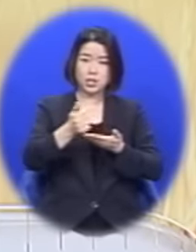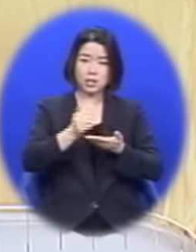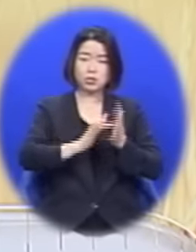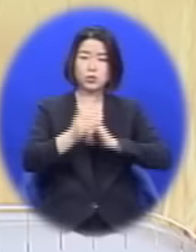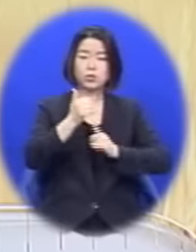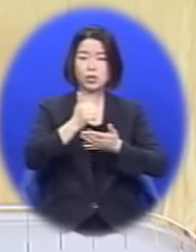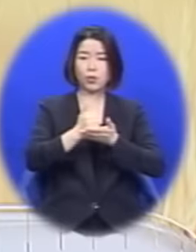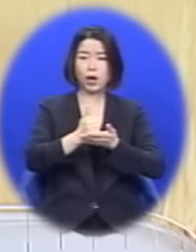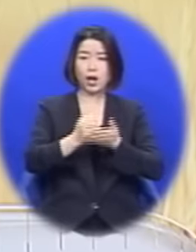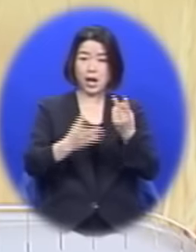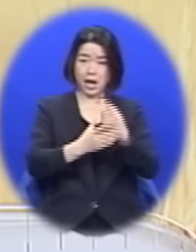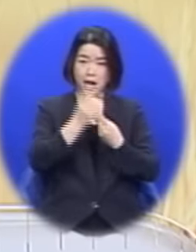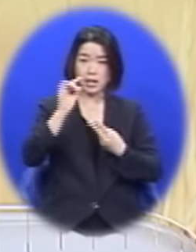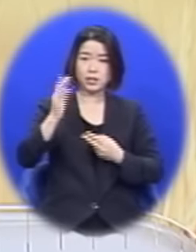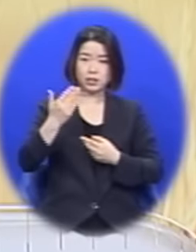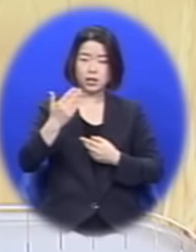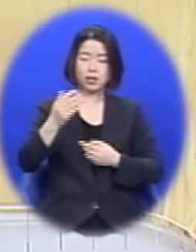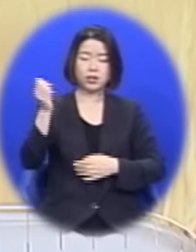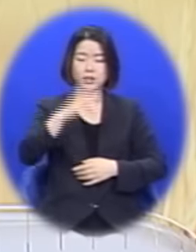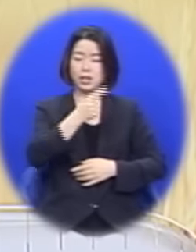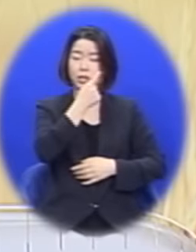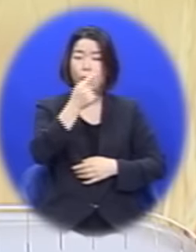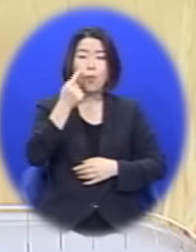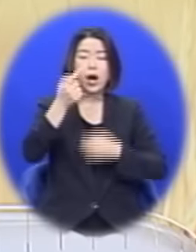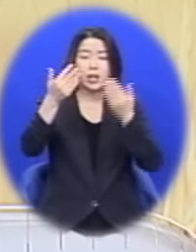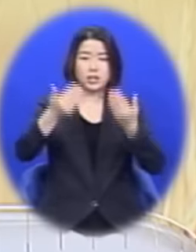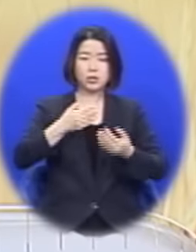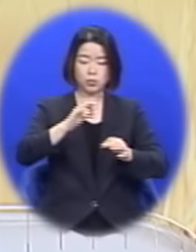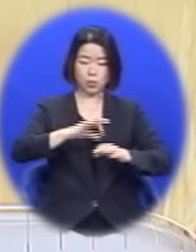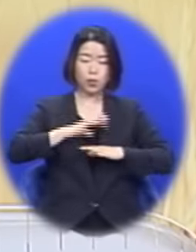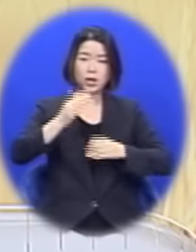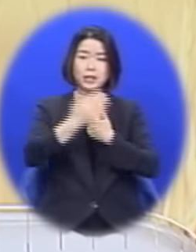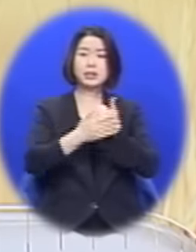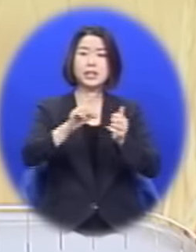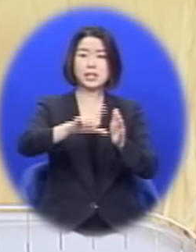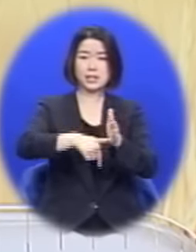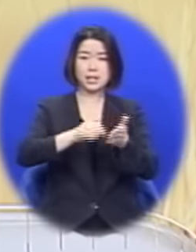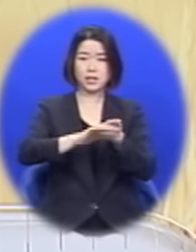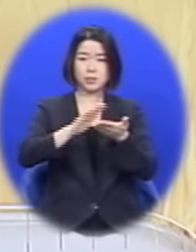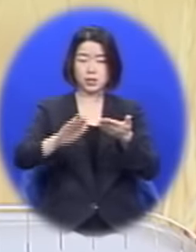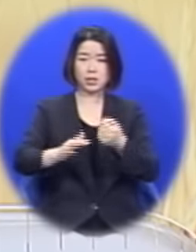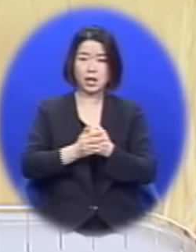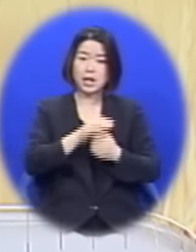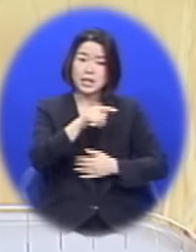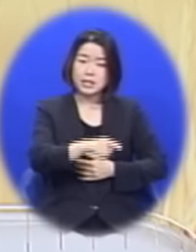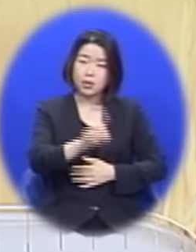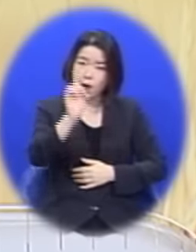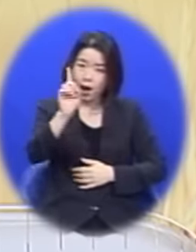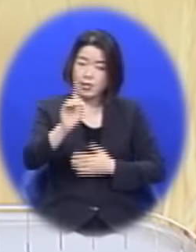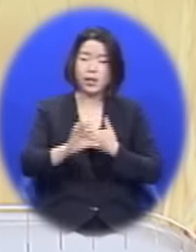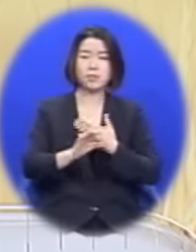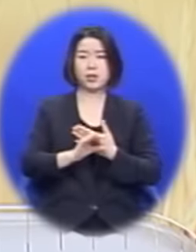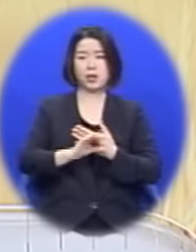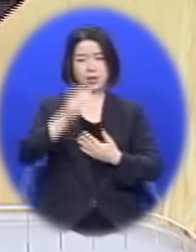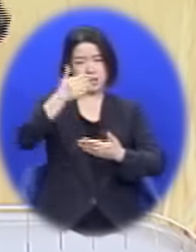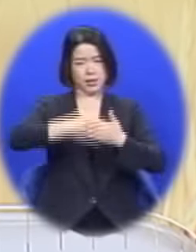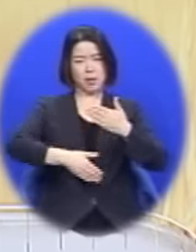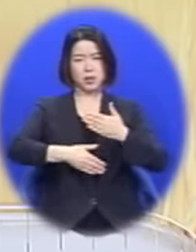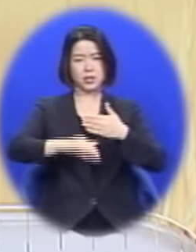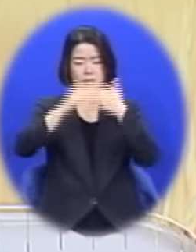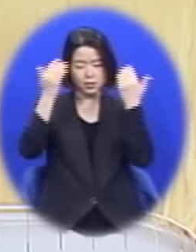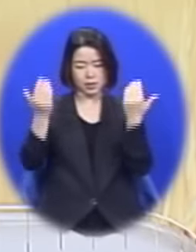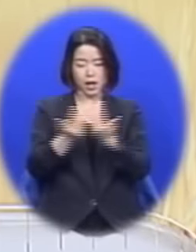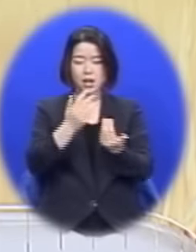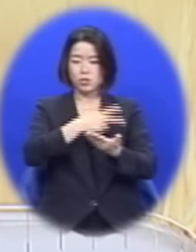다시 한번 확인시켜 주시는 너무나 놀라운 은혜 시간이에요. 이거 하나면 그러면 나머지는 다